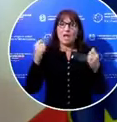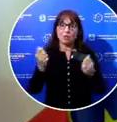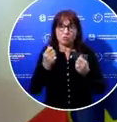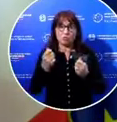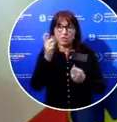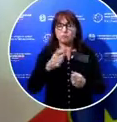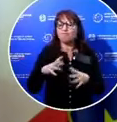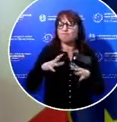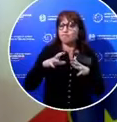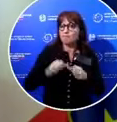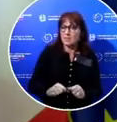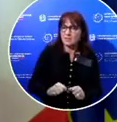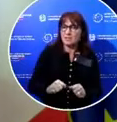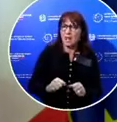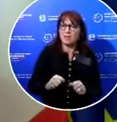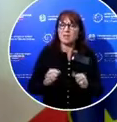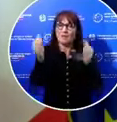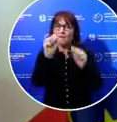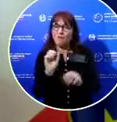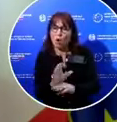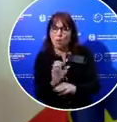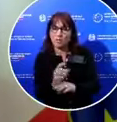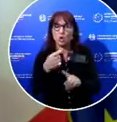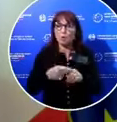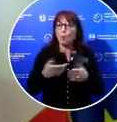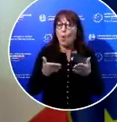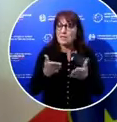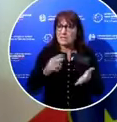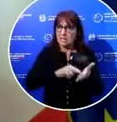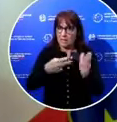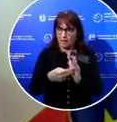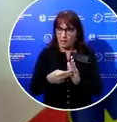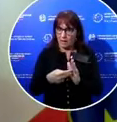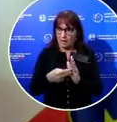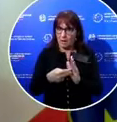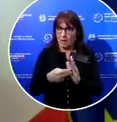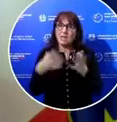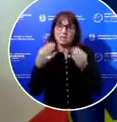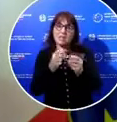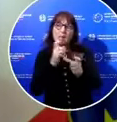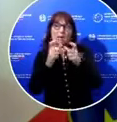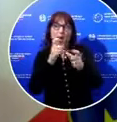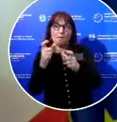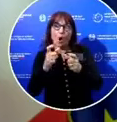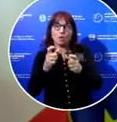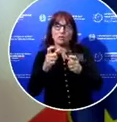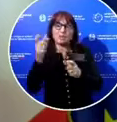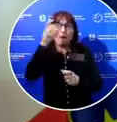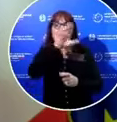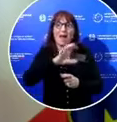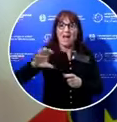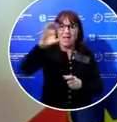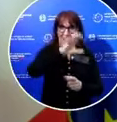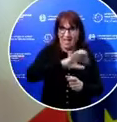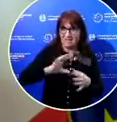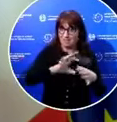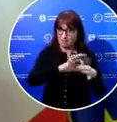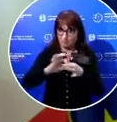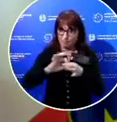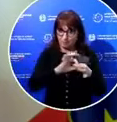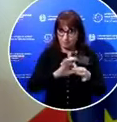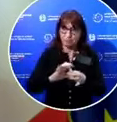anche in un'intensa azione di formazione e assistenza tecnica nei rapporti con i paesi partner, nei settori dello Stato di diritto